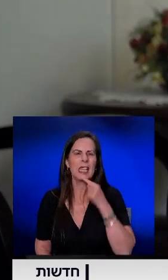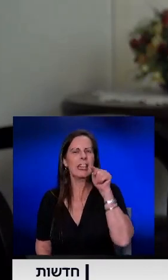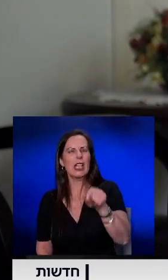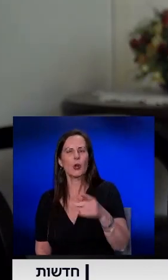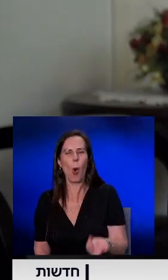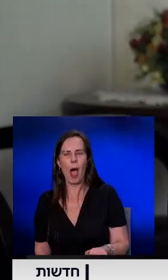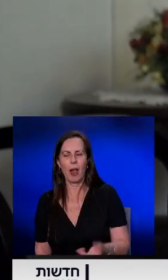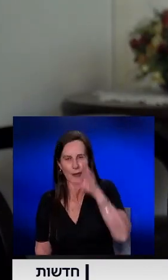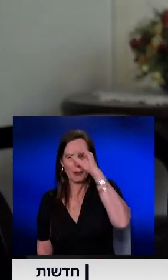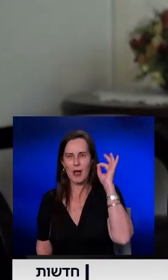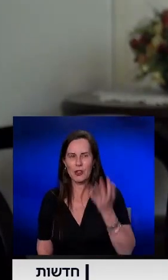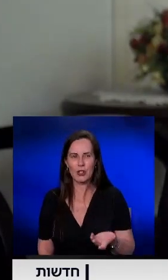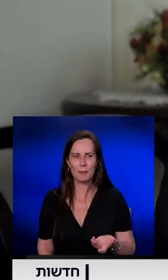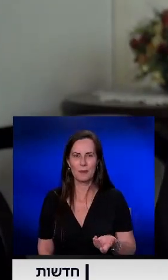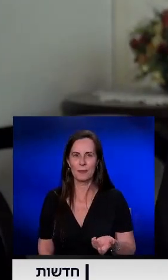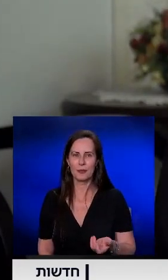מגדרית.